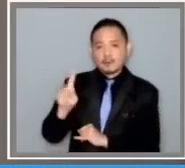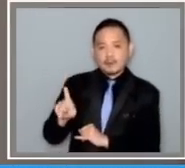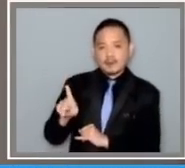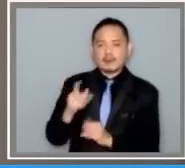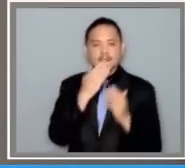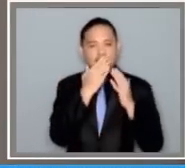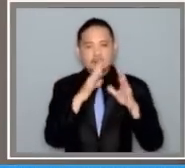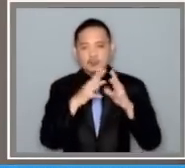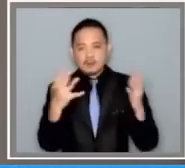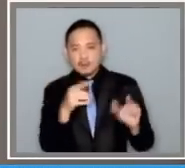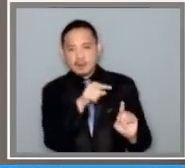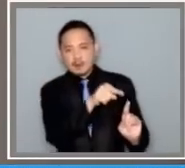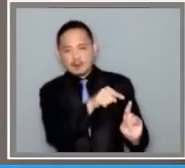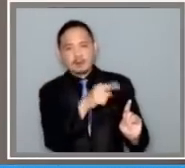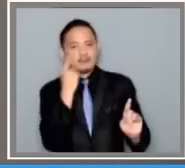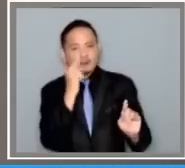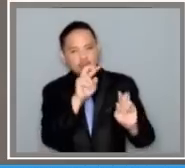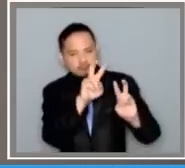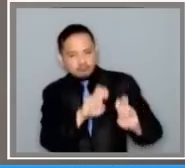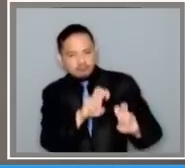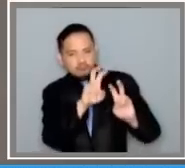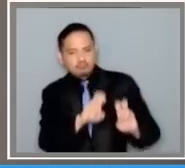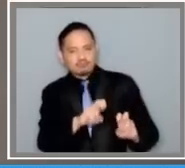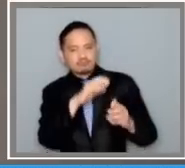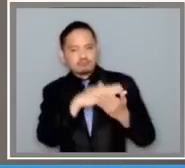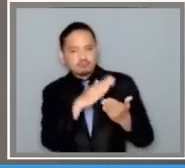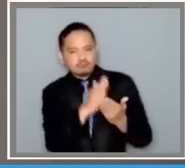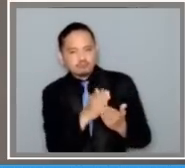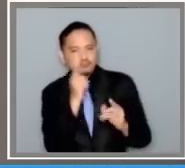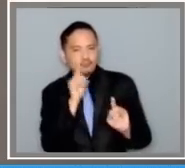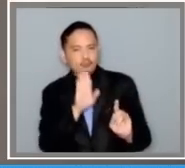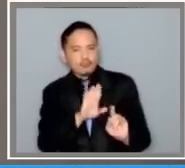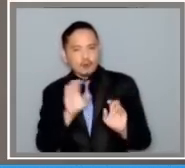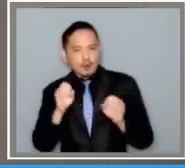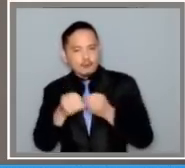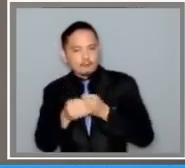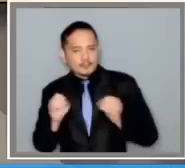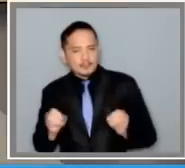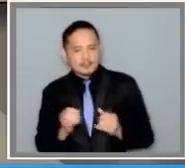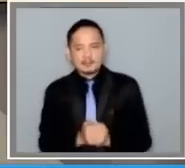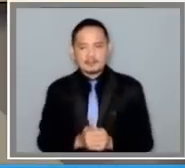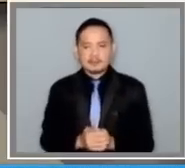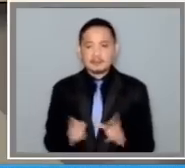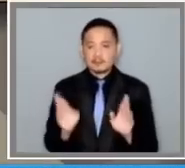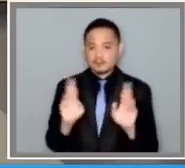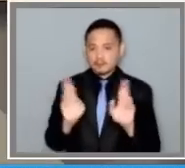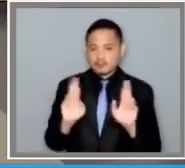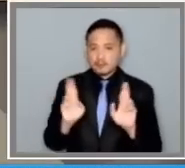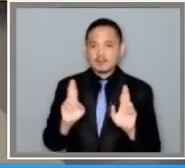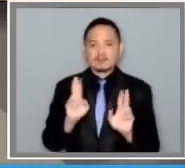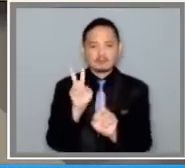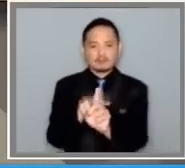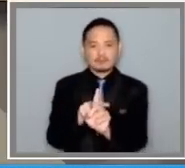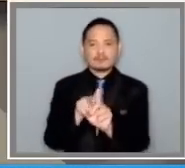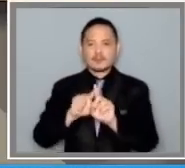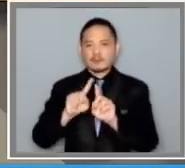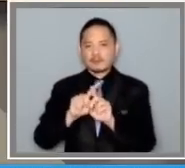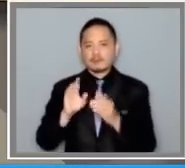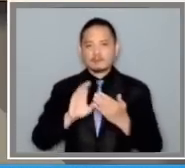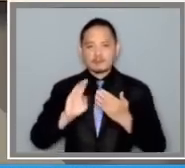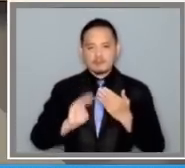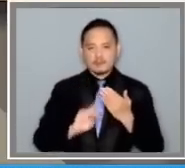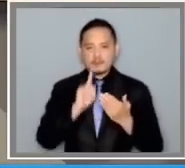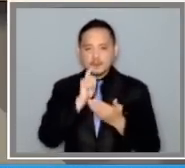sa pagbusisi sa panukalang budget ng kanilang opisina. Handa raw silang ipatupad ang mga programang makatutulong sa